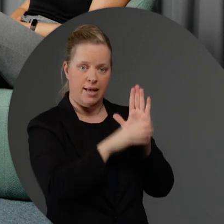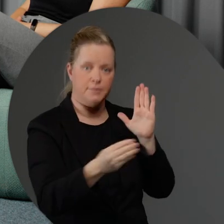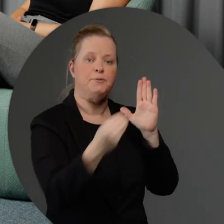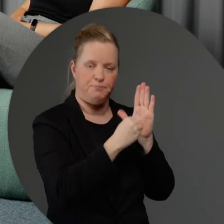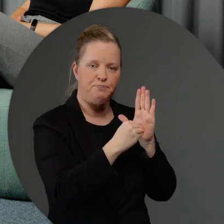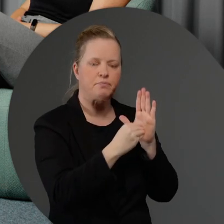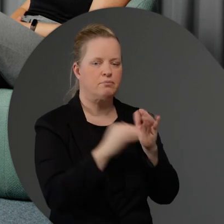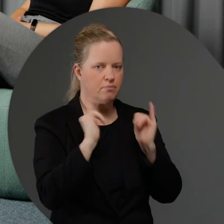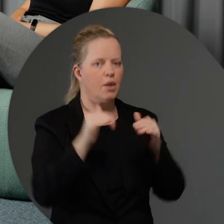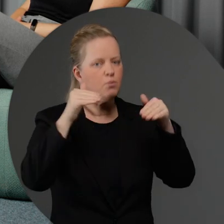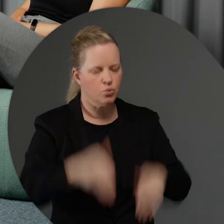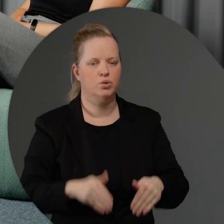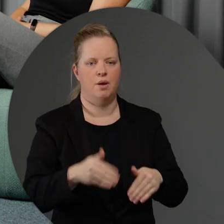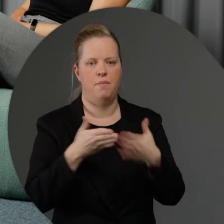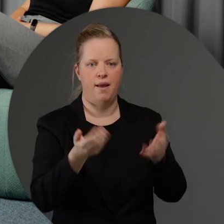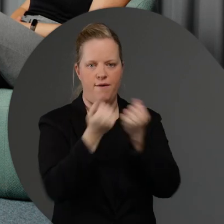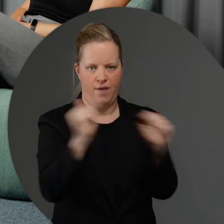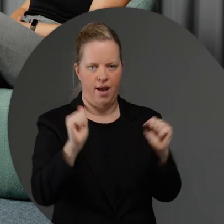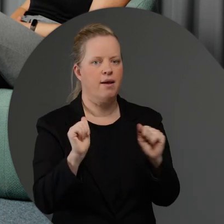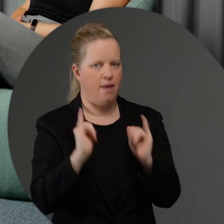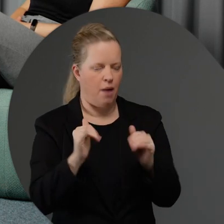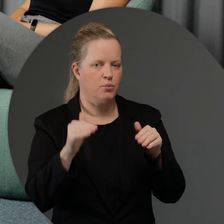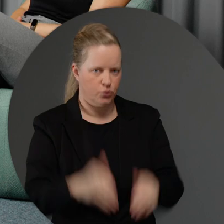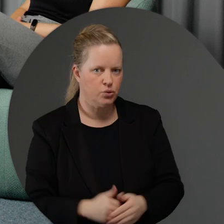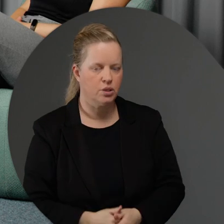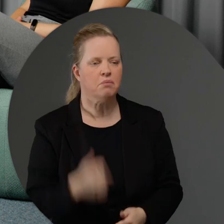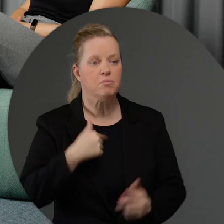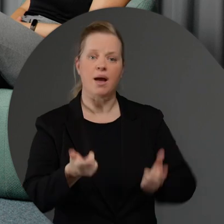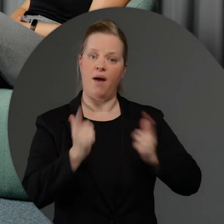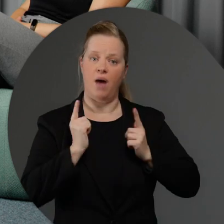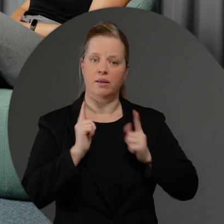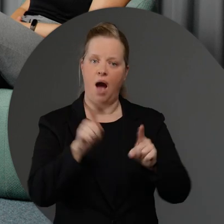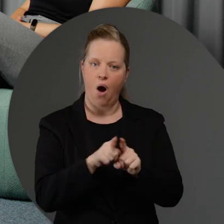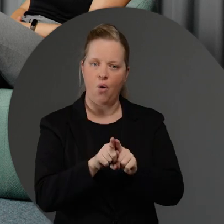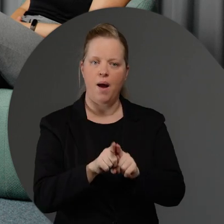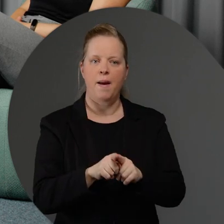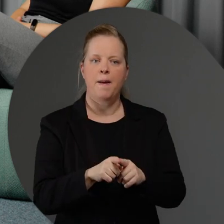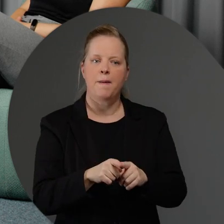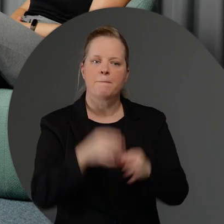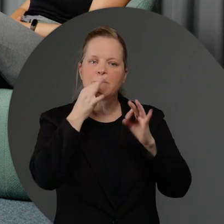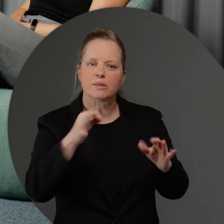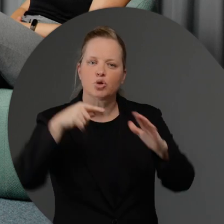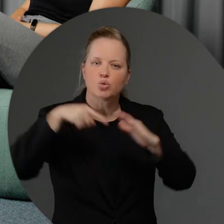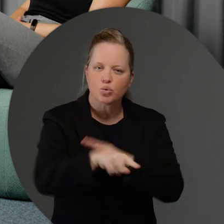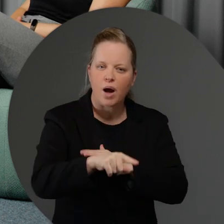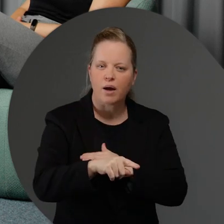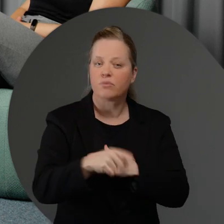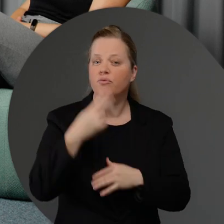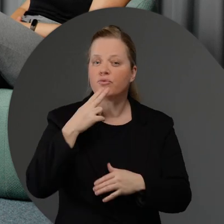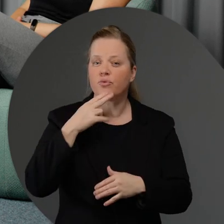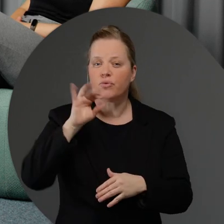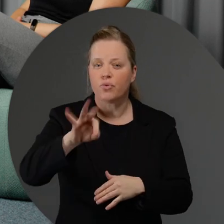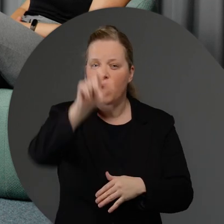erwähnt im Scope, das heißt, die müssen barrierefrei sein. Ja? Damit erwarte ich mir natürlich auch einen besseren Zugang